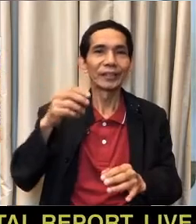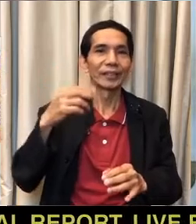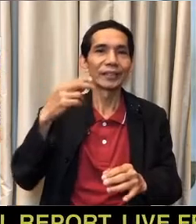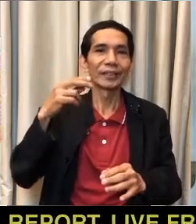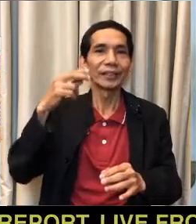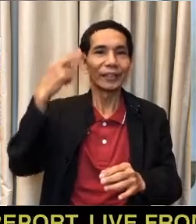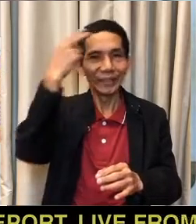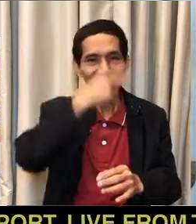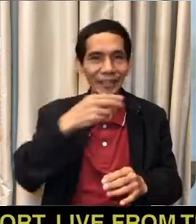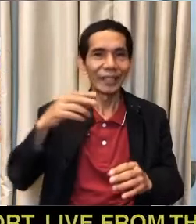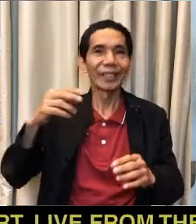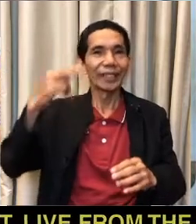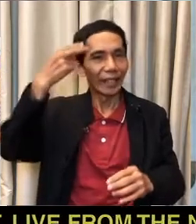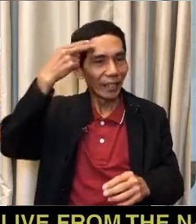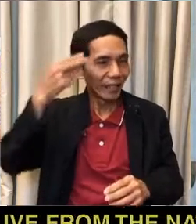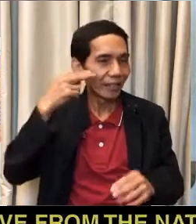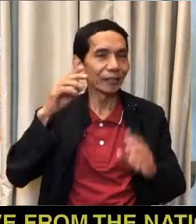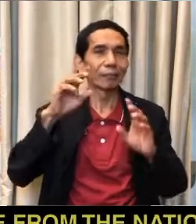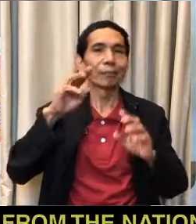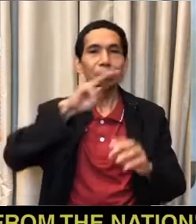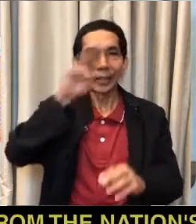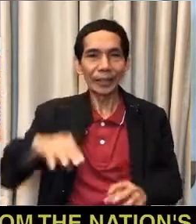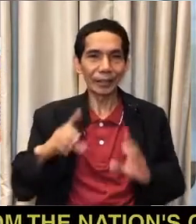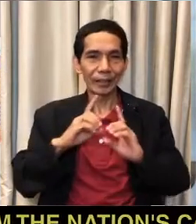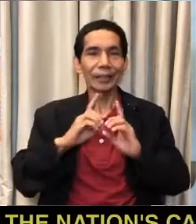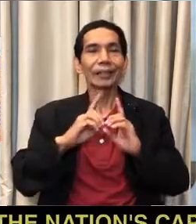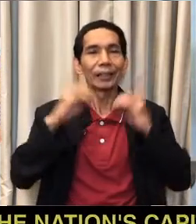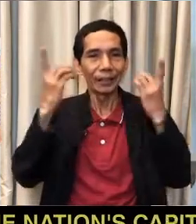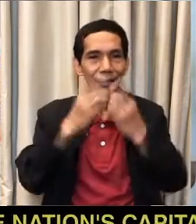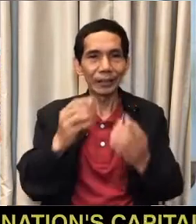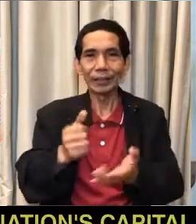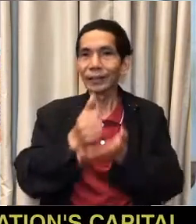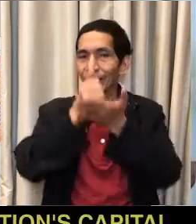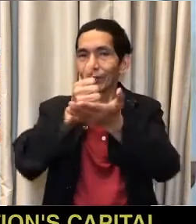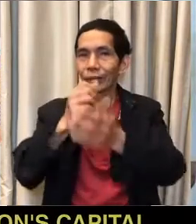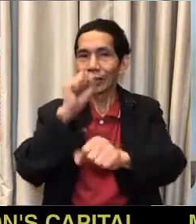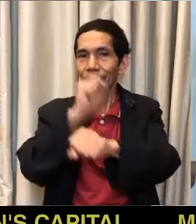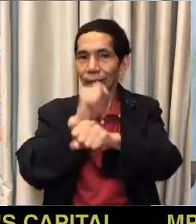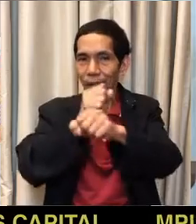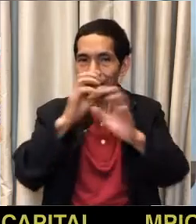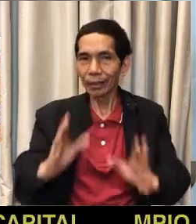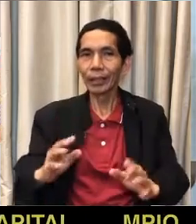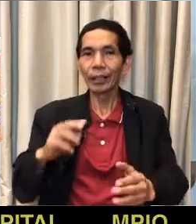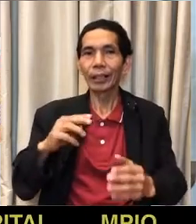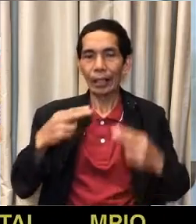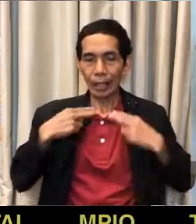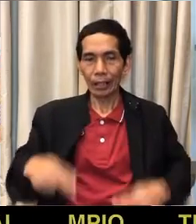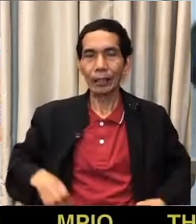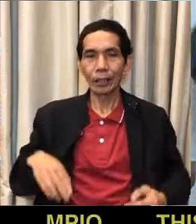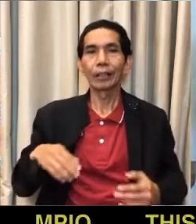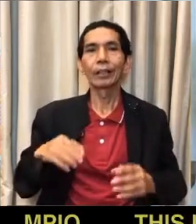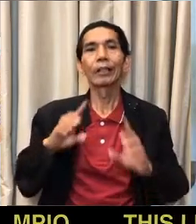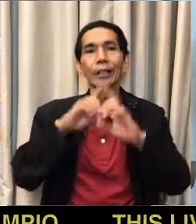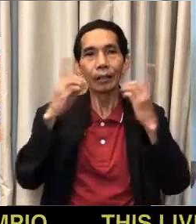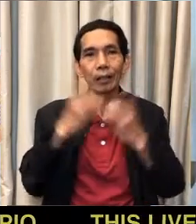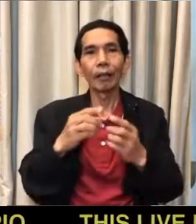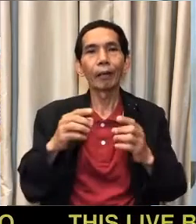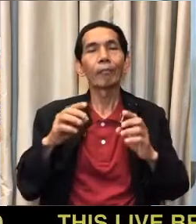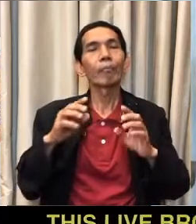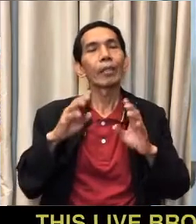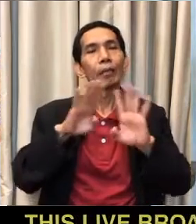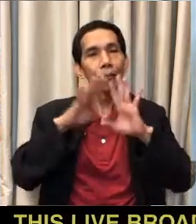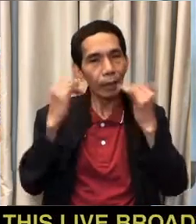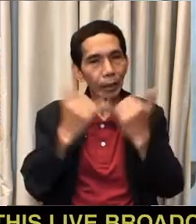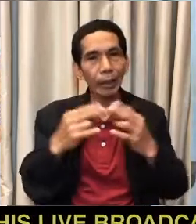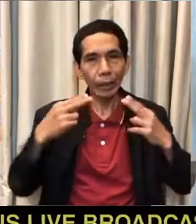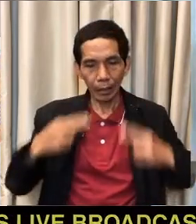na head ng Manila Health Department, sa tulong ng mga empleyado natin sa Manila Health Department, mga barangay health workers,